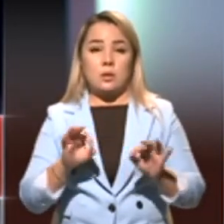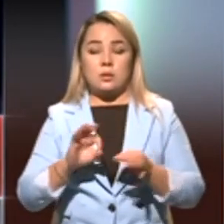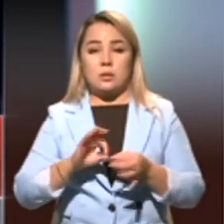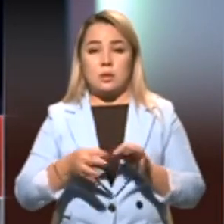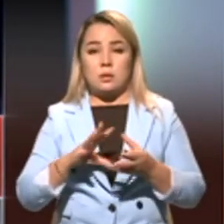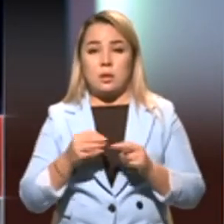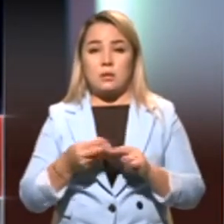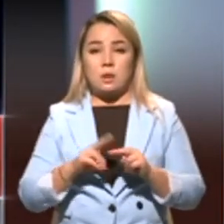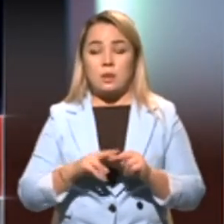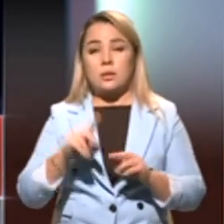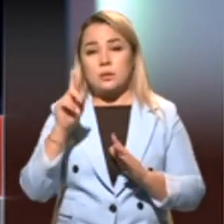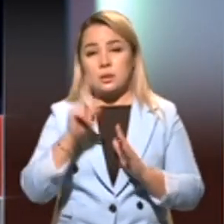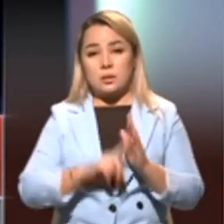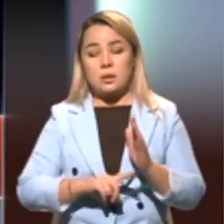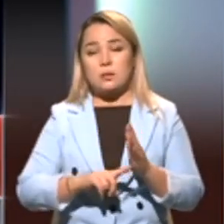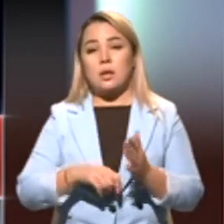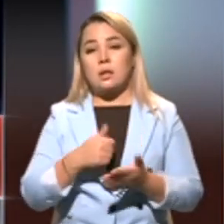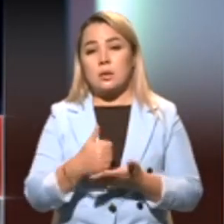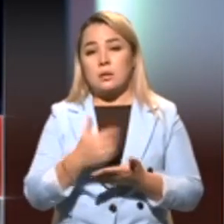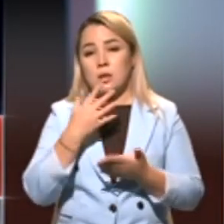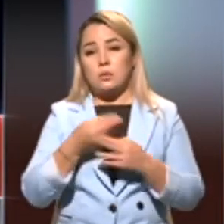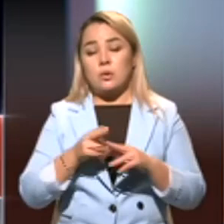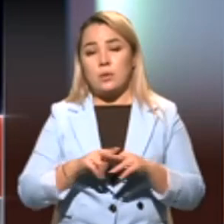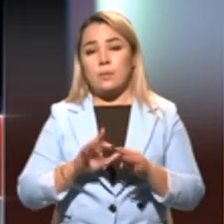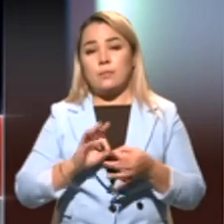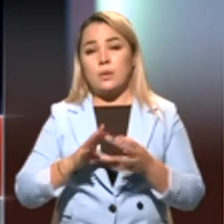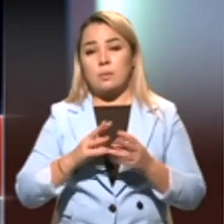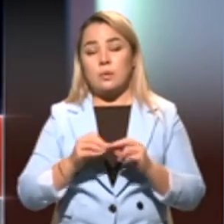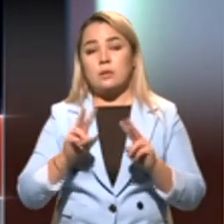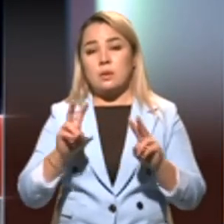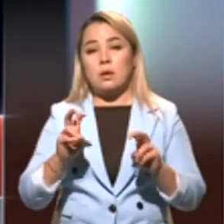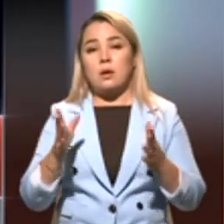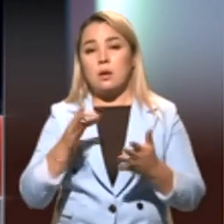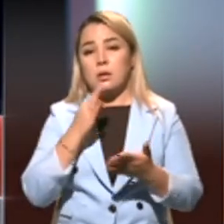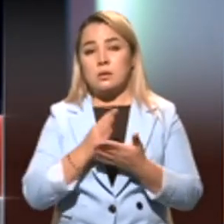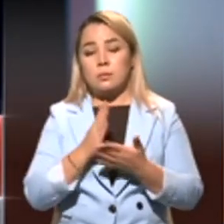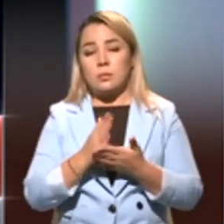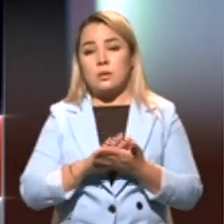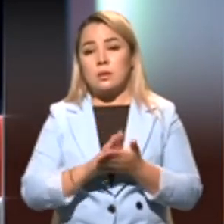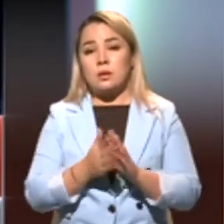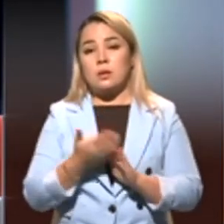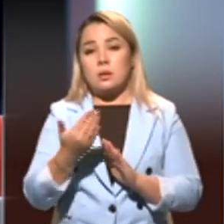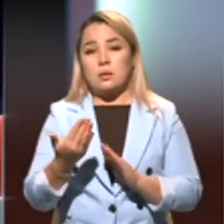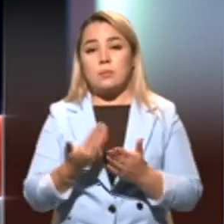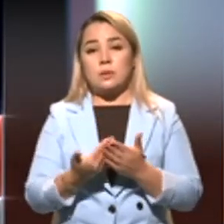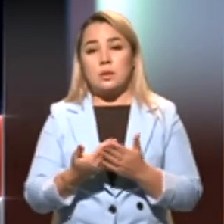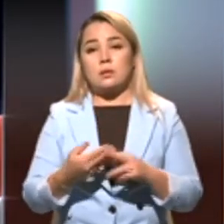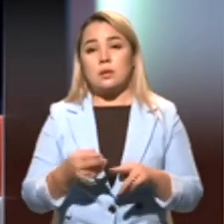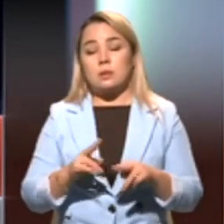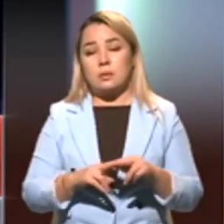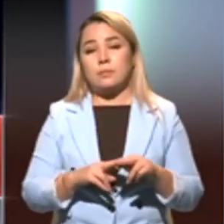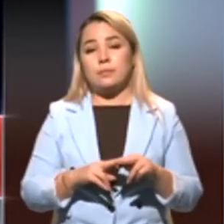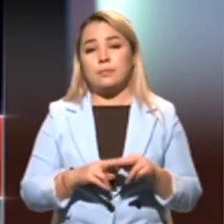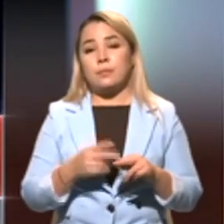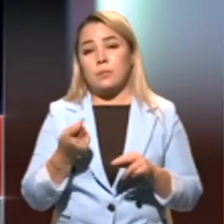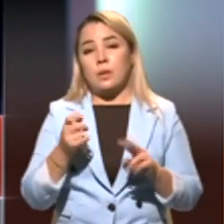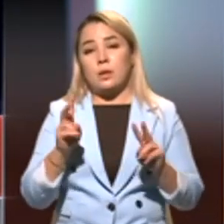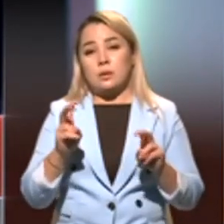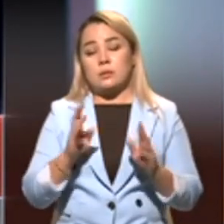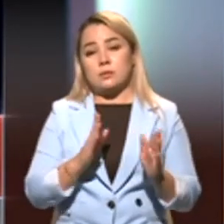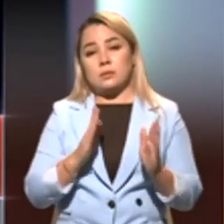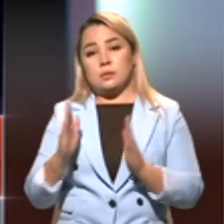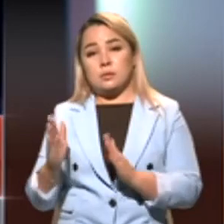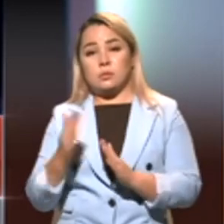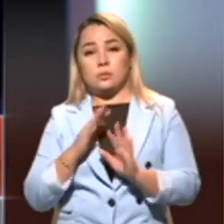дегенім, дін лидерлерінің ықпалы қандай бұндай мәселеге деген кезде. Мәселен, сәл тақырыптан былай